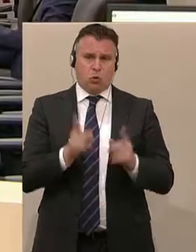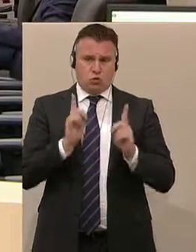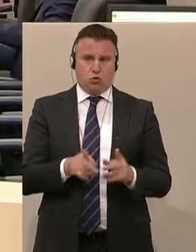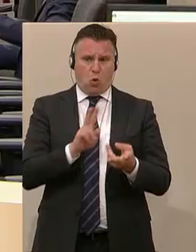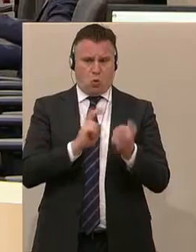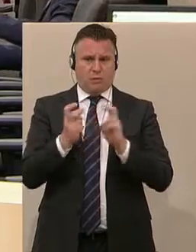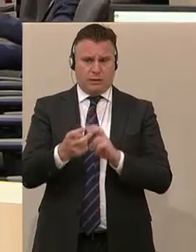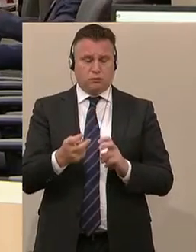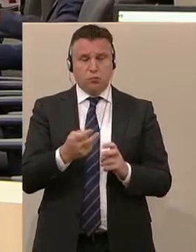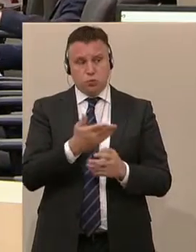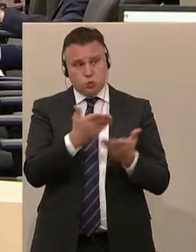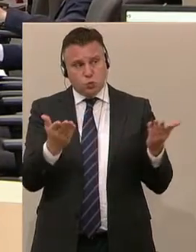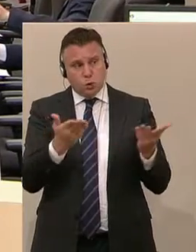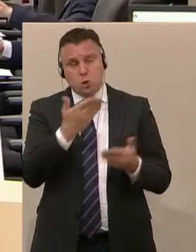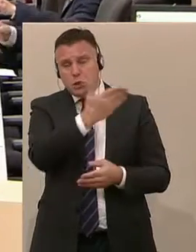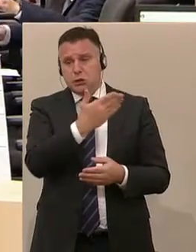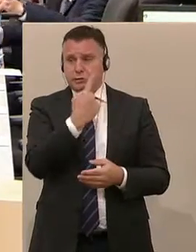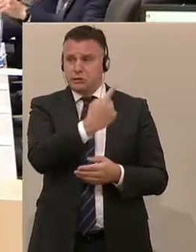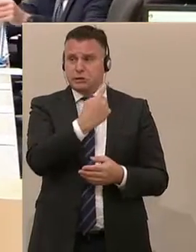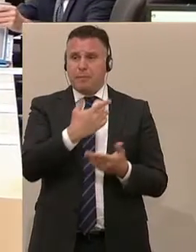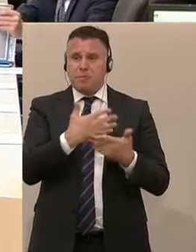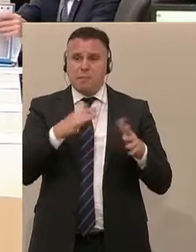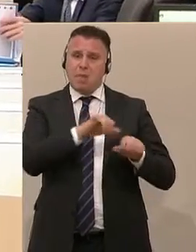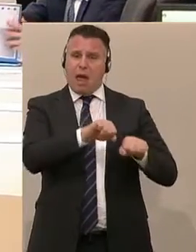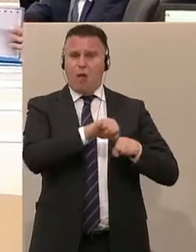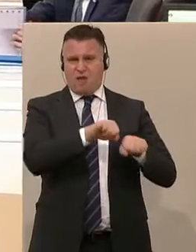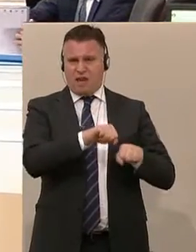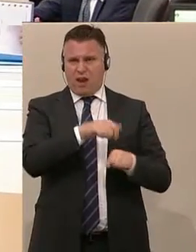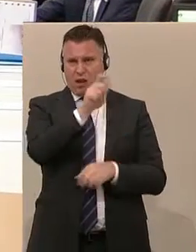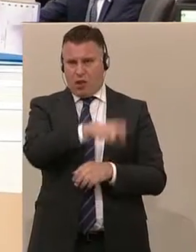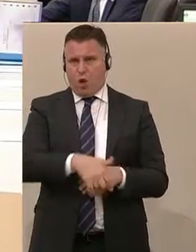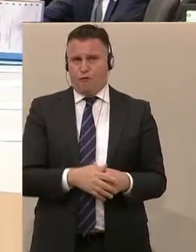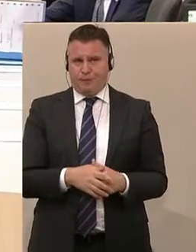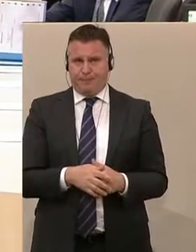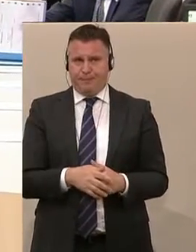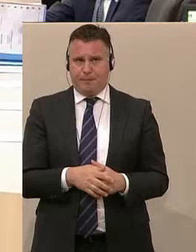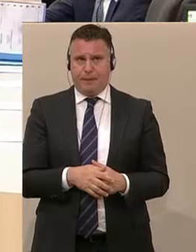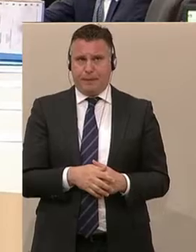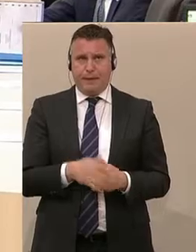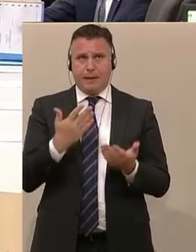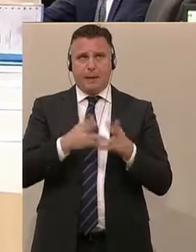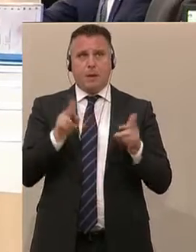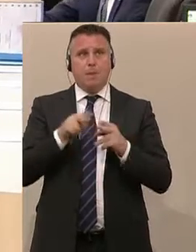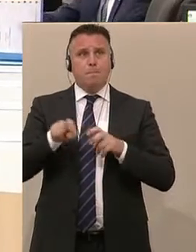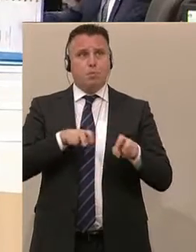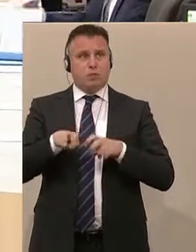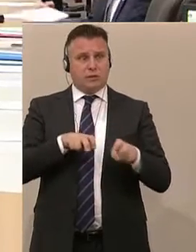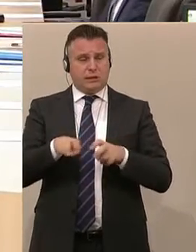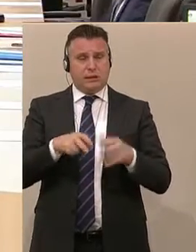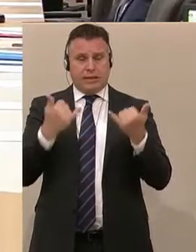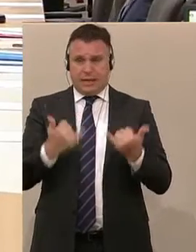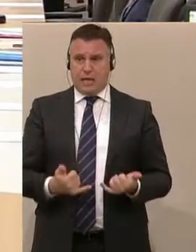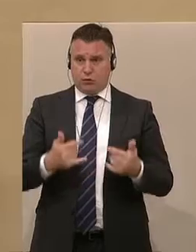sollen. Gibt es bei Ihnen offenbar niemanden, der ihn wach geküsst hätte. Hätte also die österreichische Bundesregierung jetzt nicht